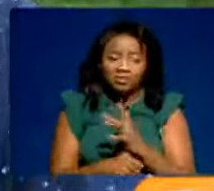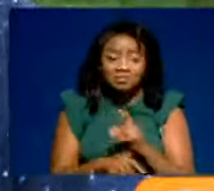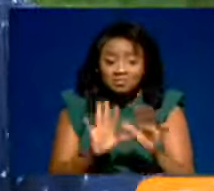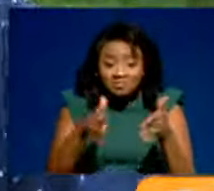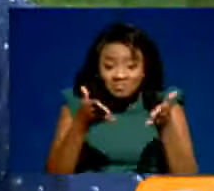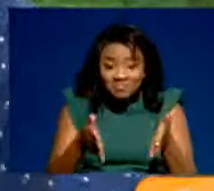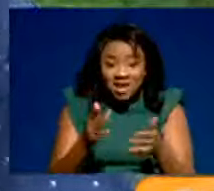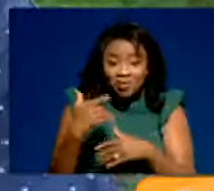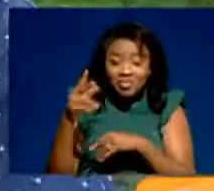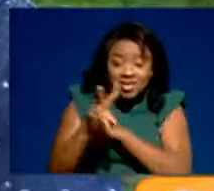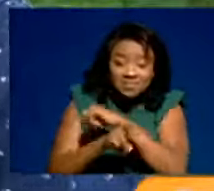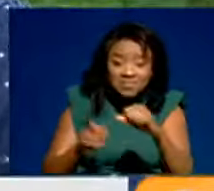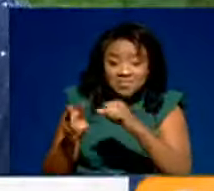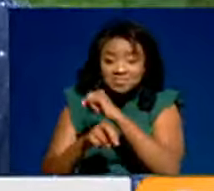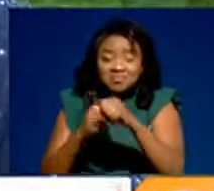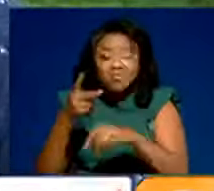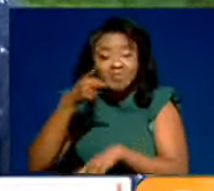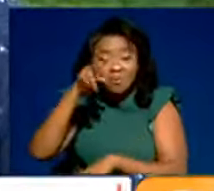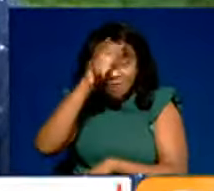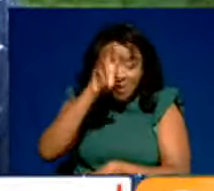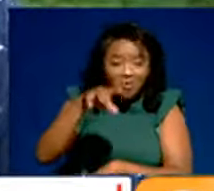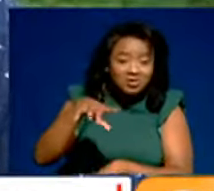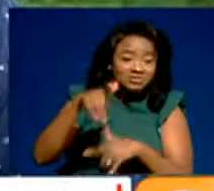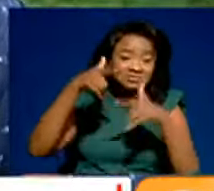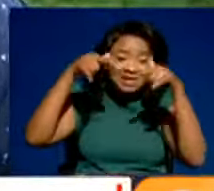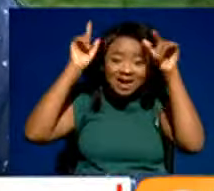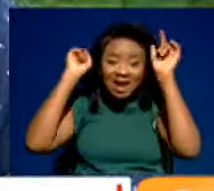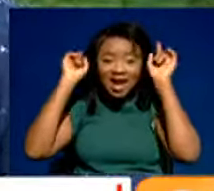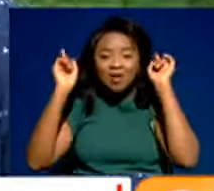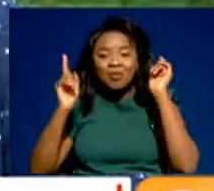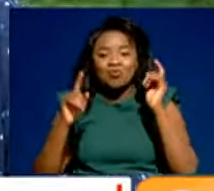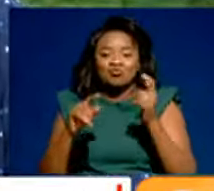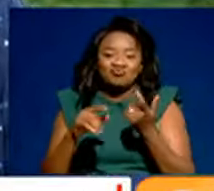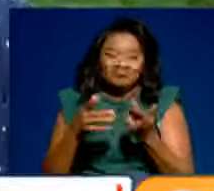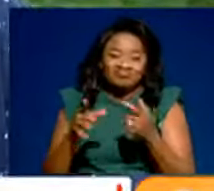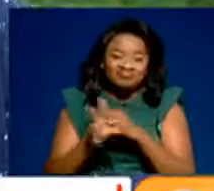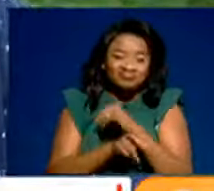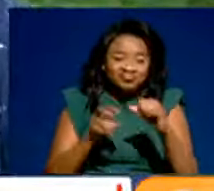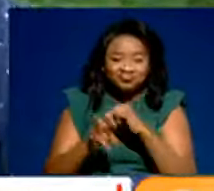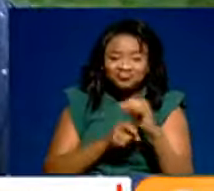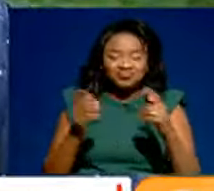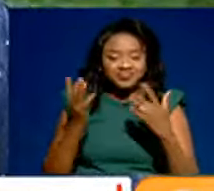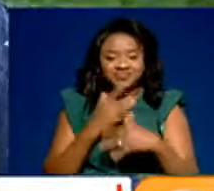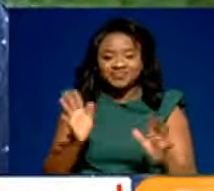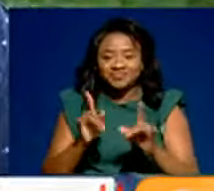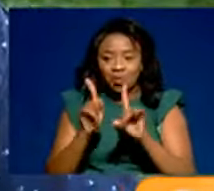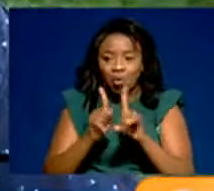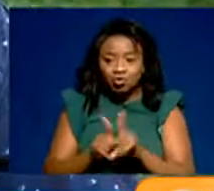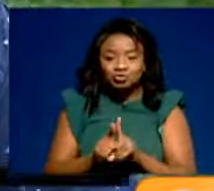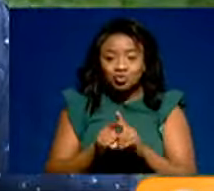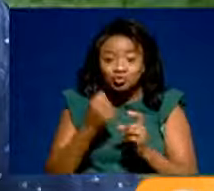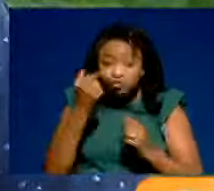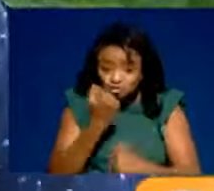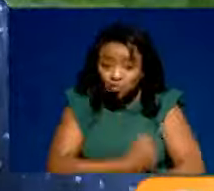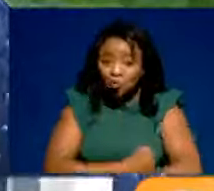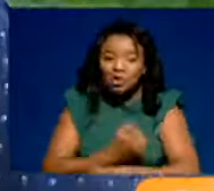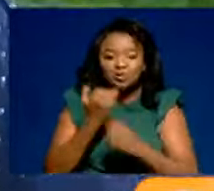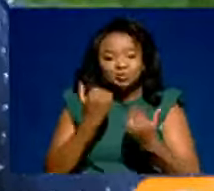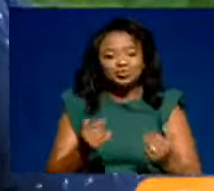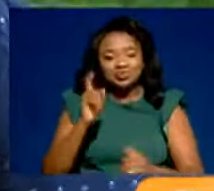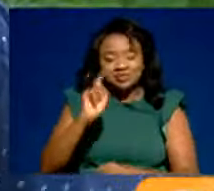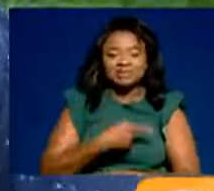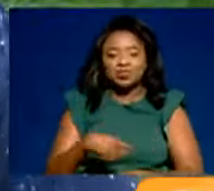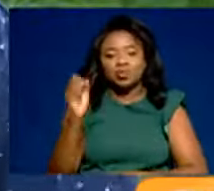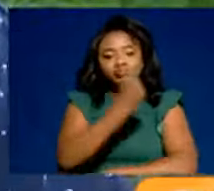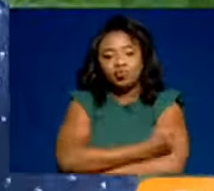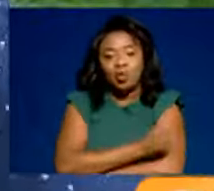ng'ombe, hawajatengeneza mashamba, na there is compulsory schooling kwa watoto. So watoto 400